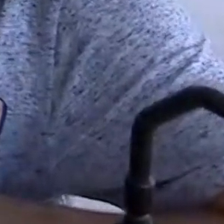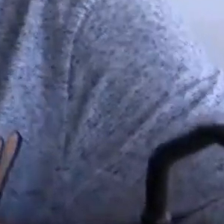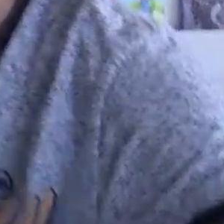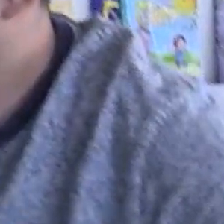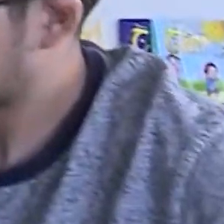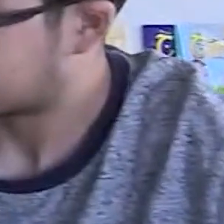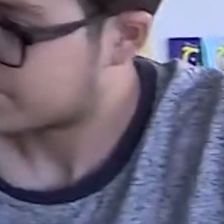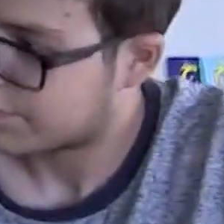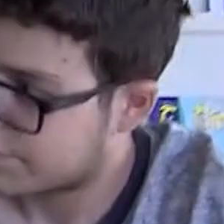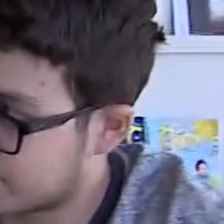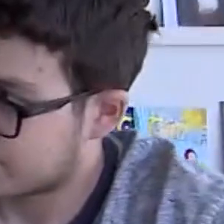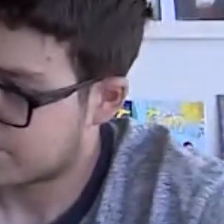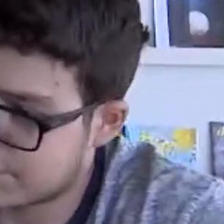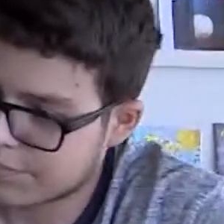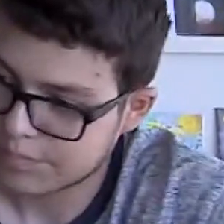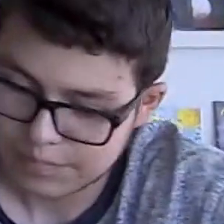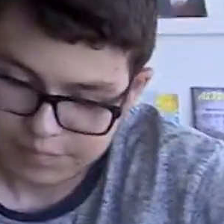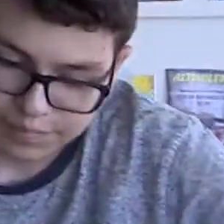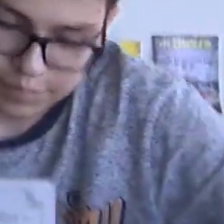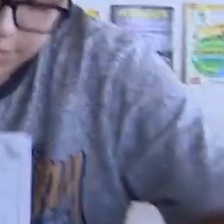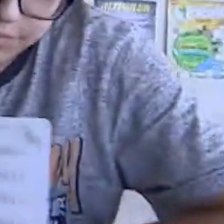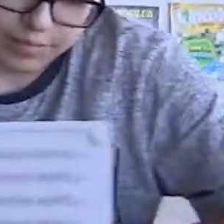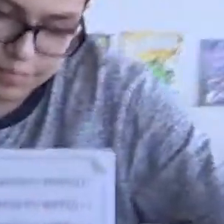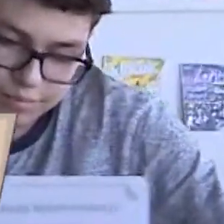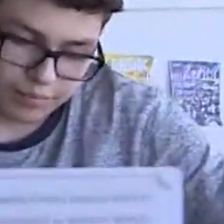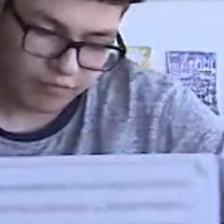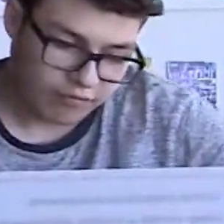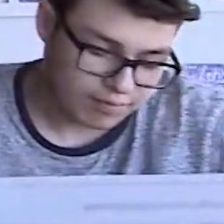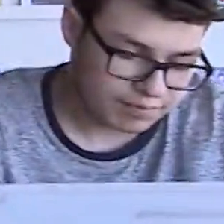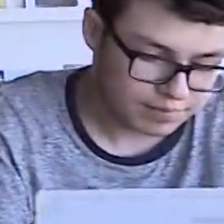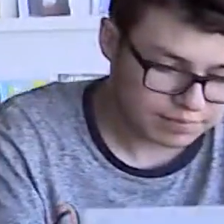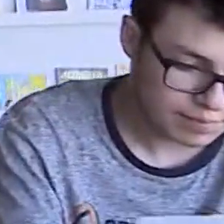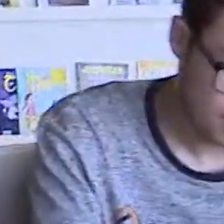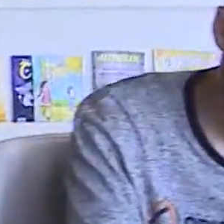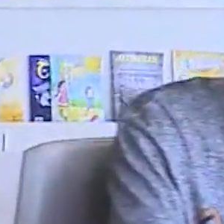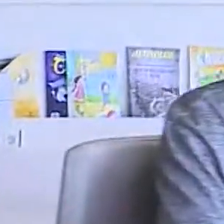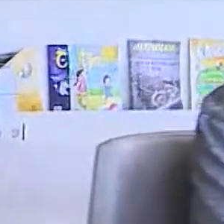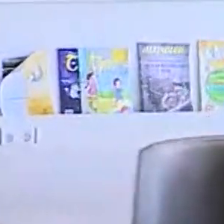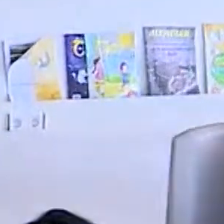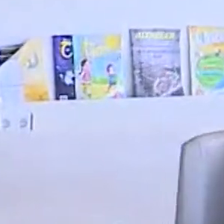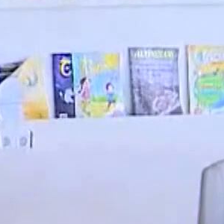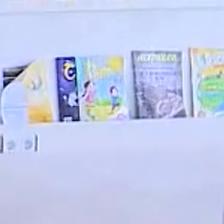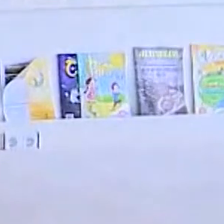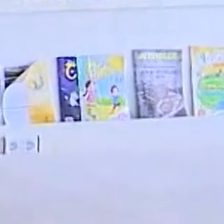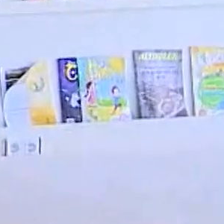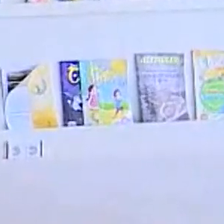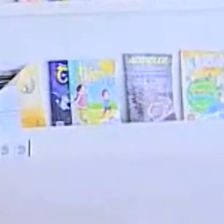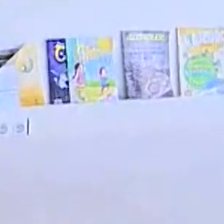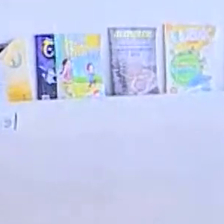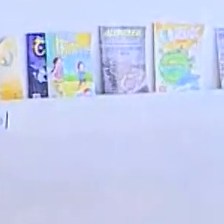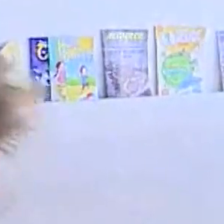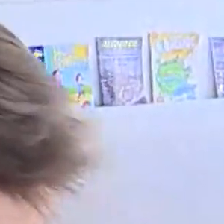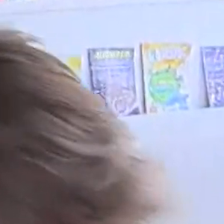teşekkür ediyoruz. Evet değerli izleyenler, Diyanet TV ekranlarında Ankara'da Diyanet İşleri Başkanlığı